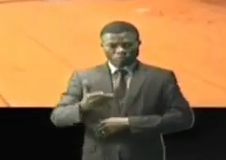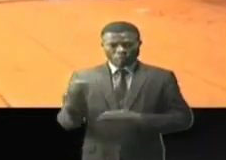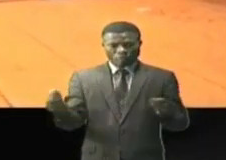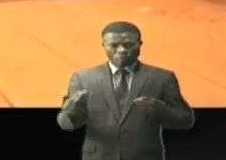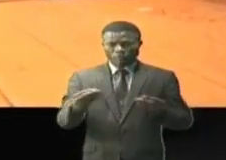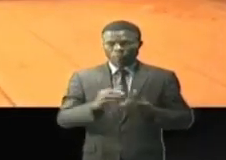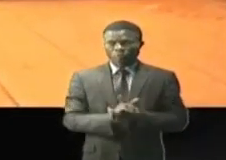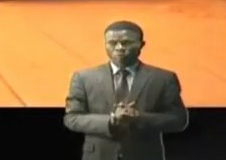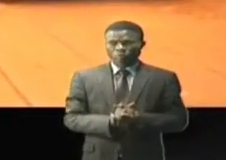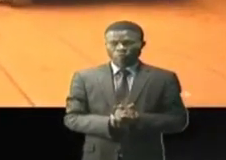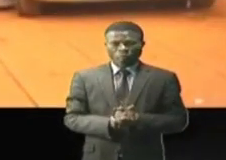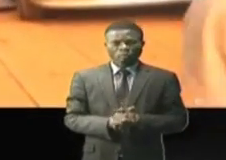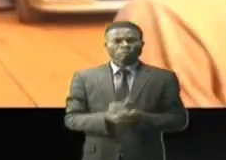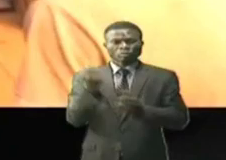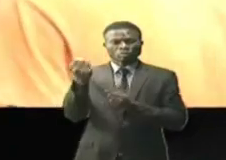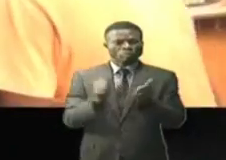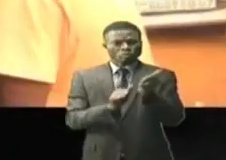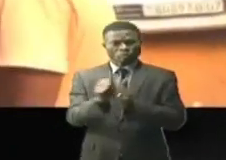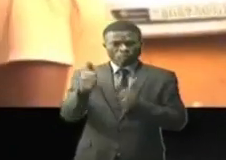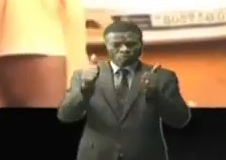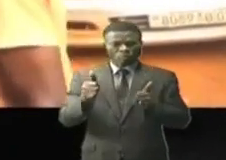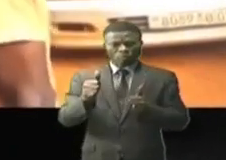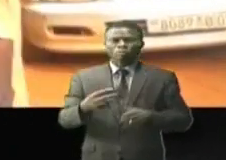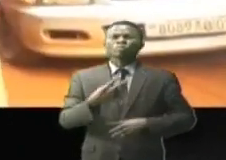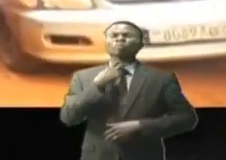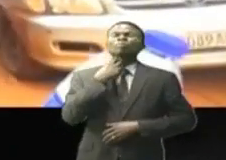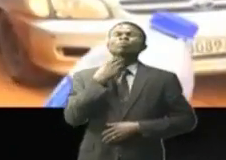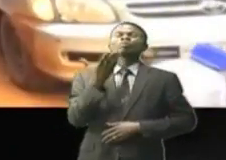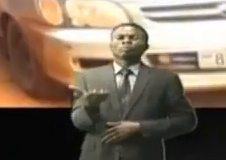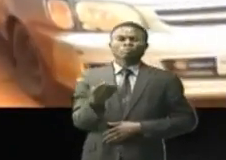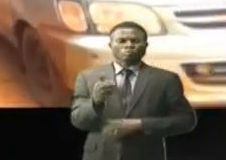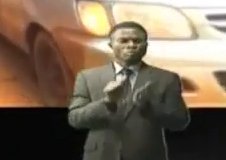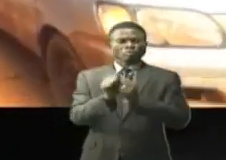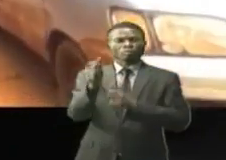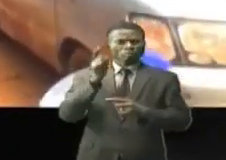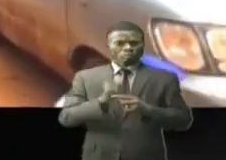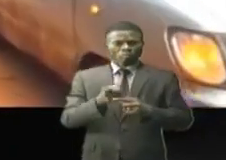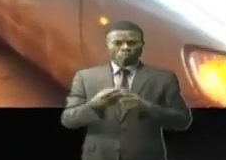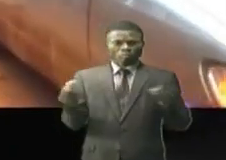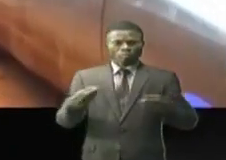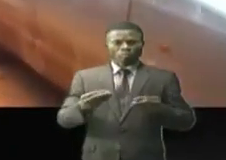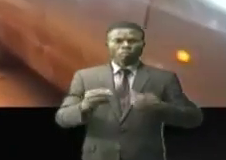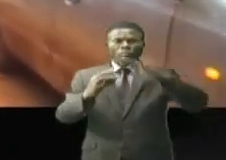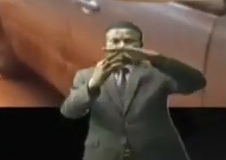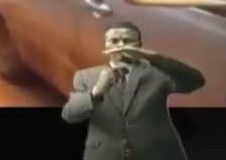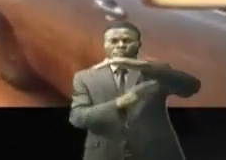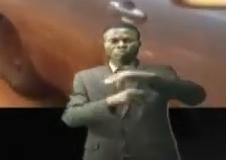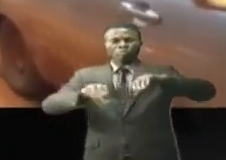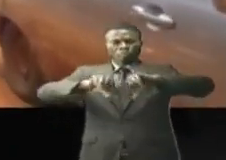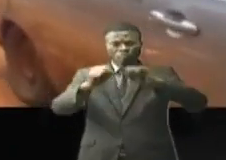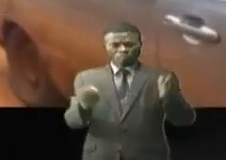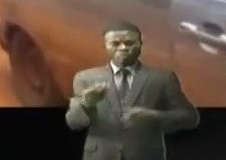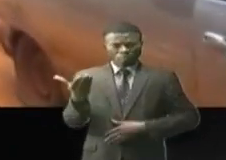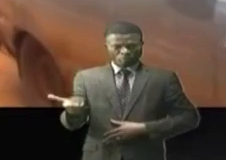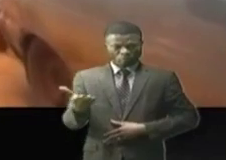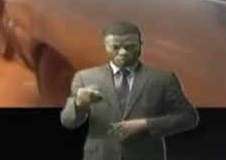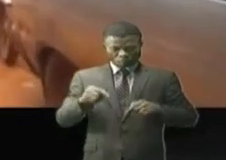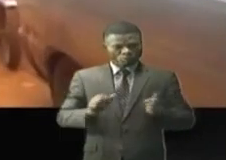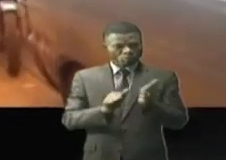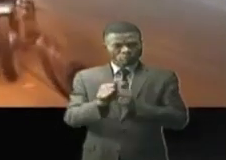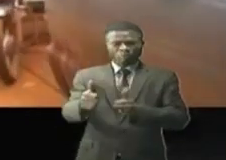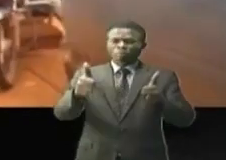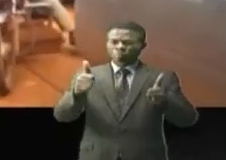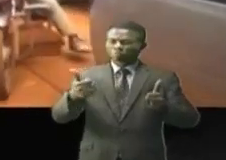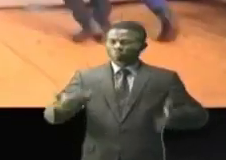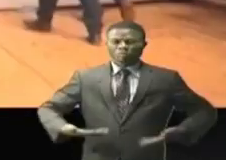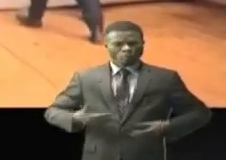on va nous quitter les gars. Tout ça là, vraiment, il y a au Kangama, tout ça là, il y a Bana. Ma maman n'a pas chassé, mais vraiment, dès que tu es les gars, et ça, il y a